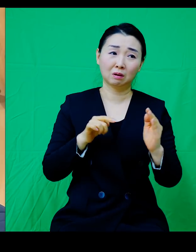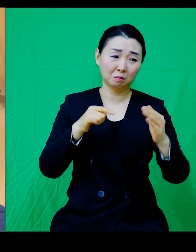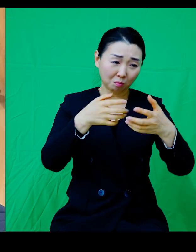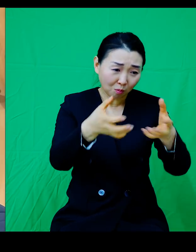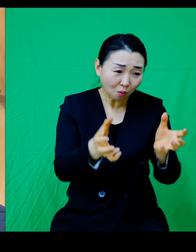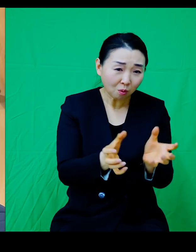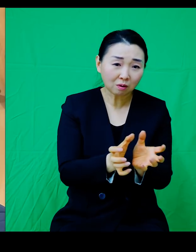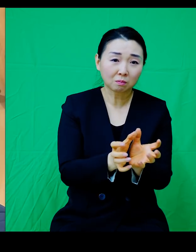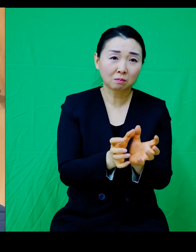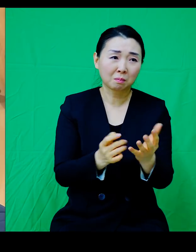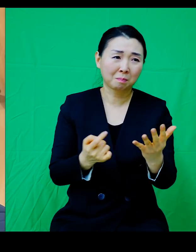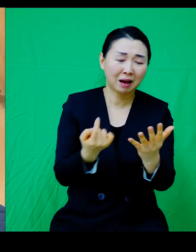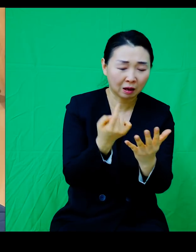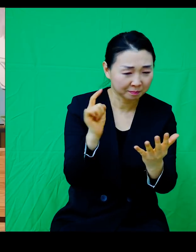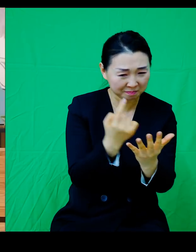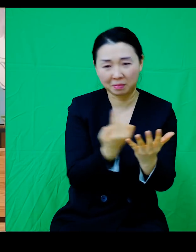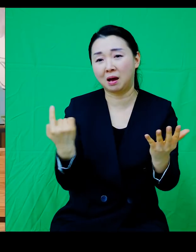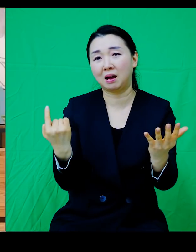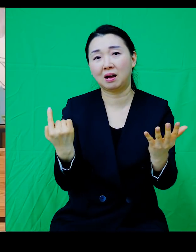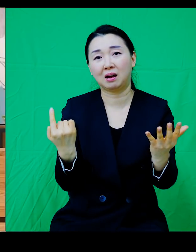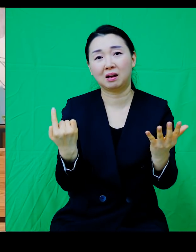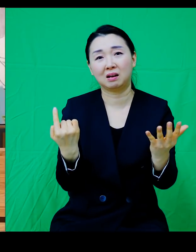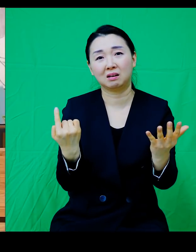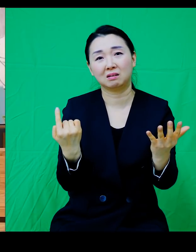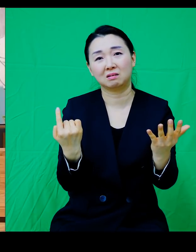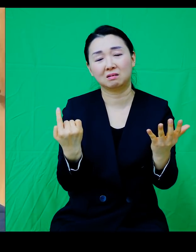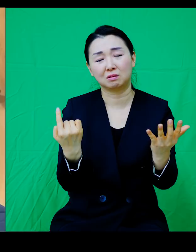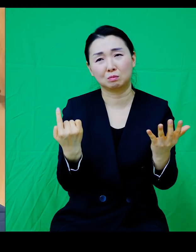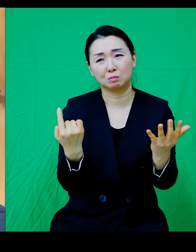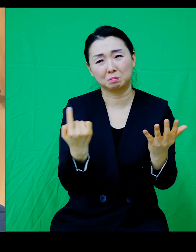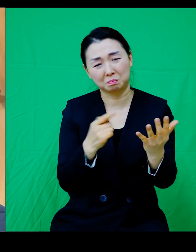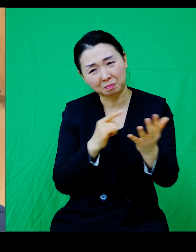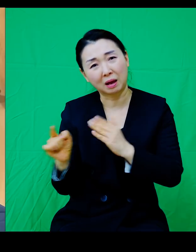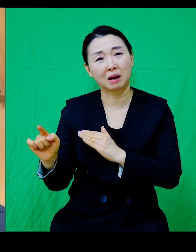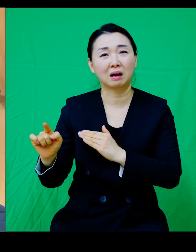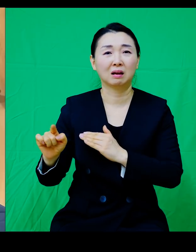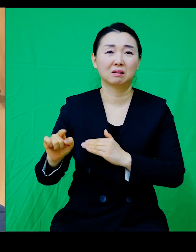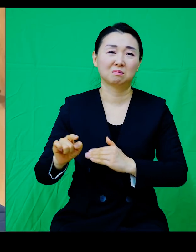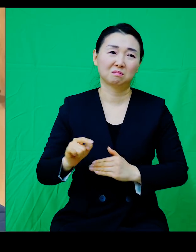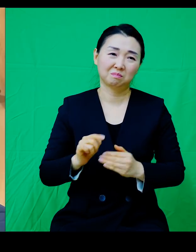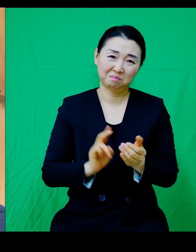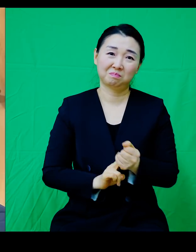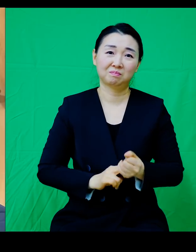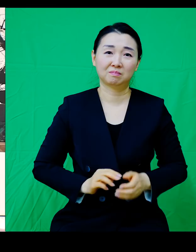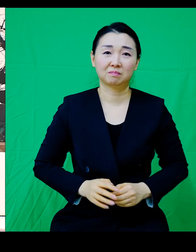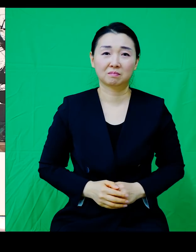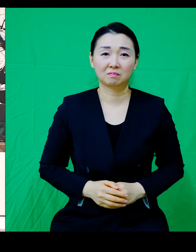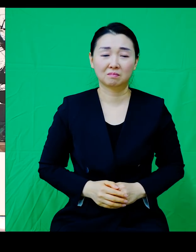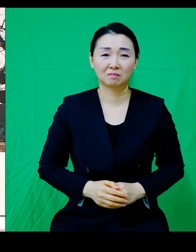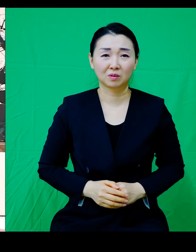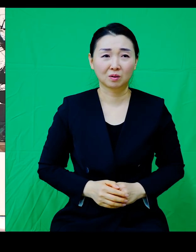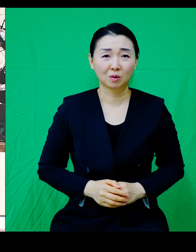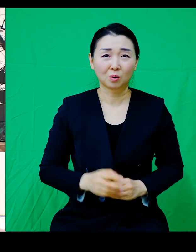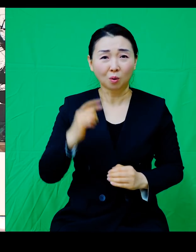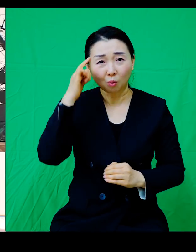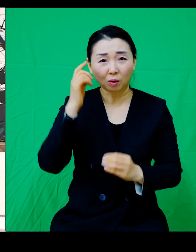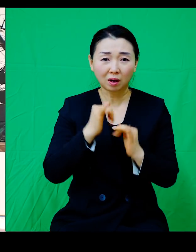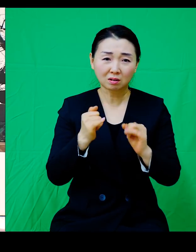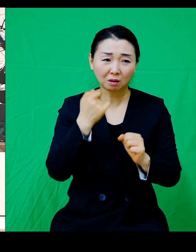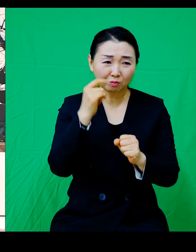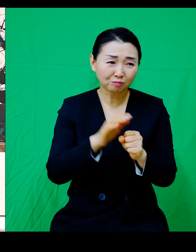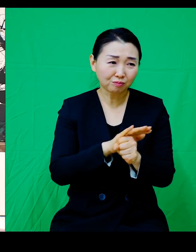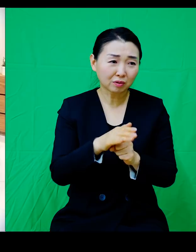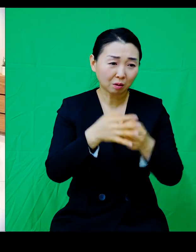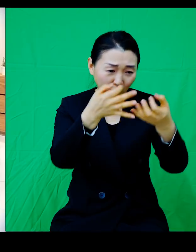교회 모임이나 이런 것도 더 잘 안 가게 되고 네, 좀 회피하게 되고 피하게 되더라고요. 아무래도 좀 동정 어린 시선으로